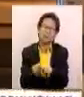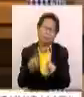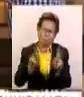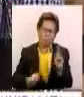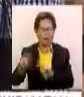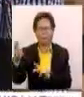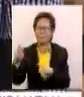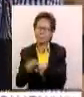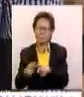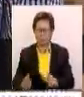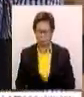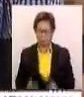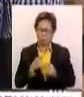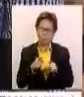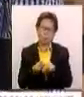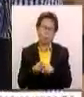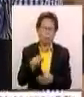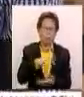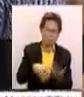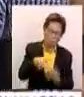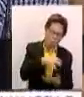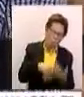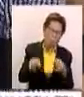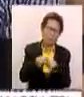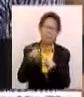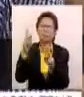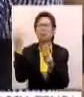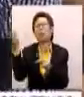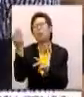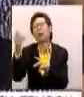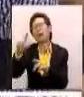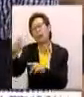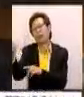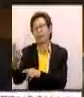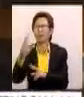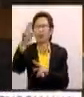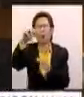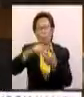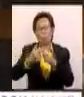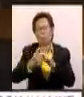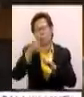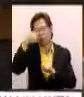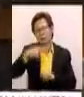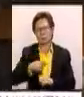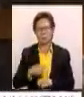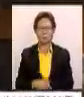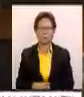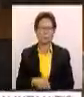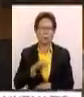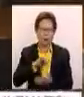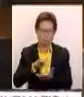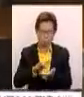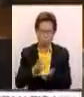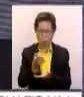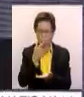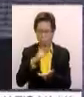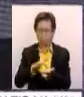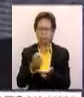orang lain. So, akak bergaul dengan dia orang macam orang normal yang lain. Tak ada masalah pada akak. Bila akak ambil ubat ni,